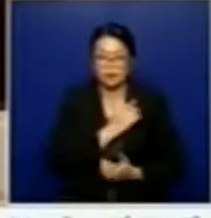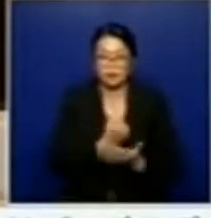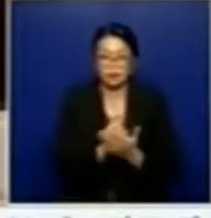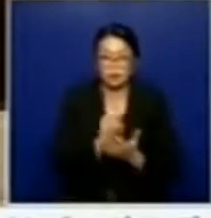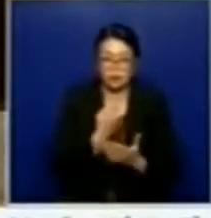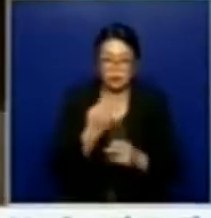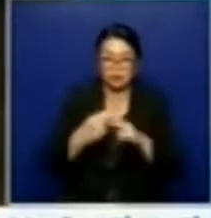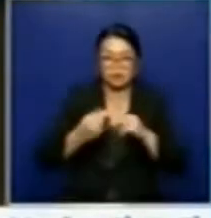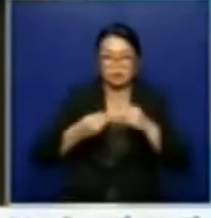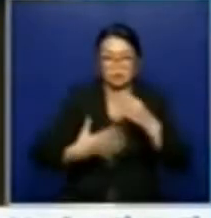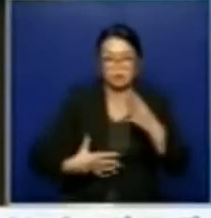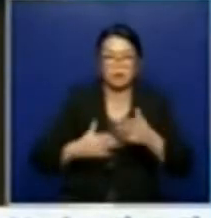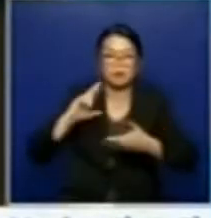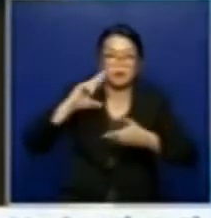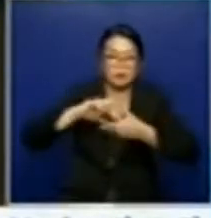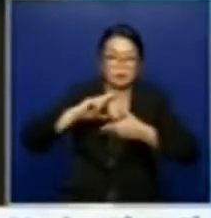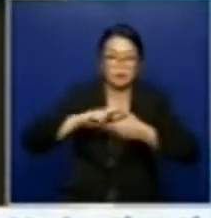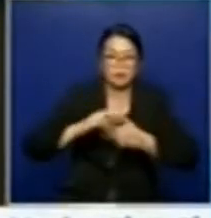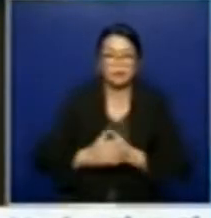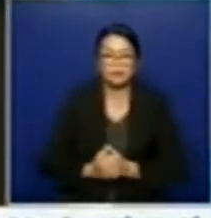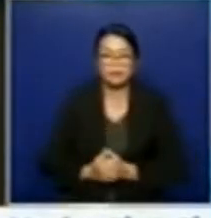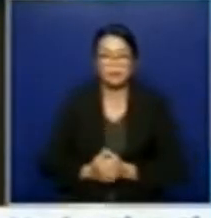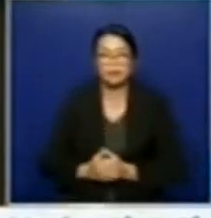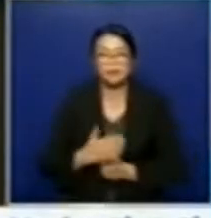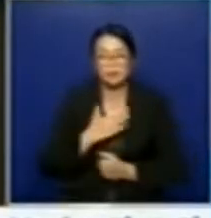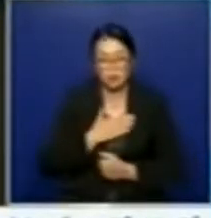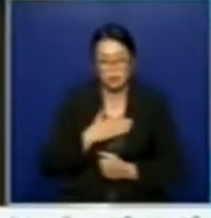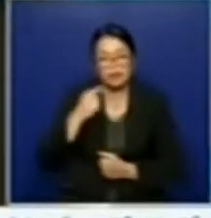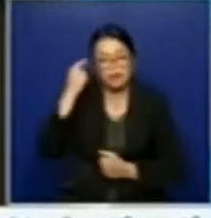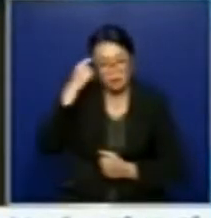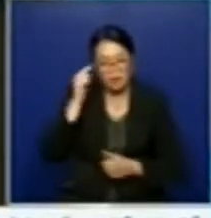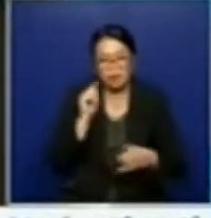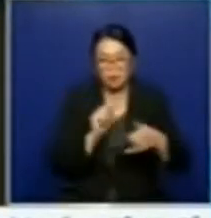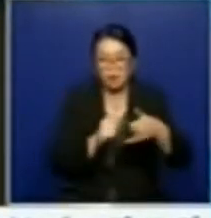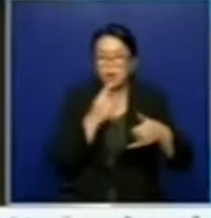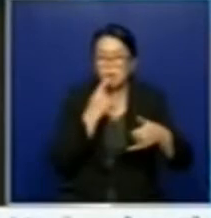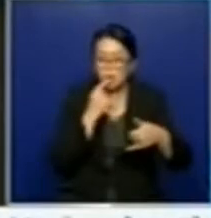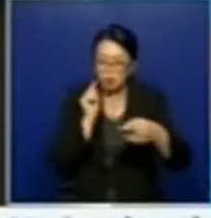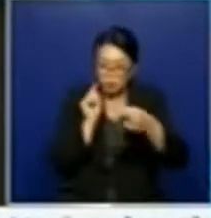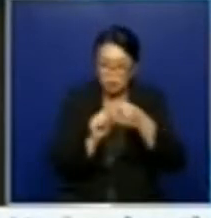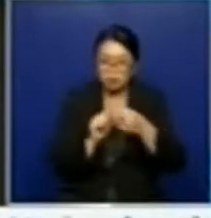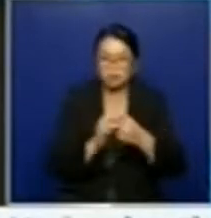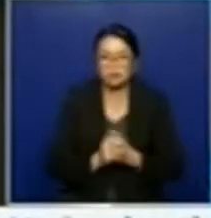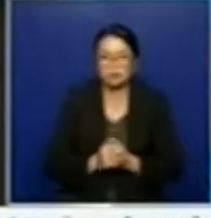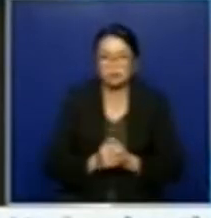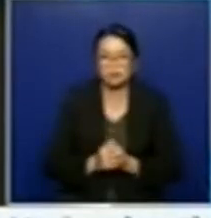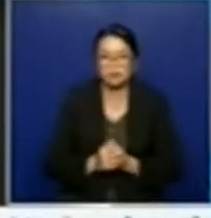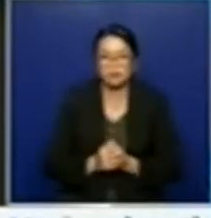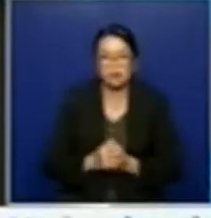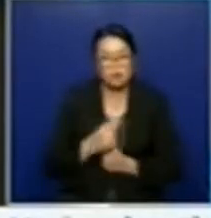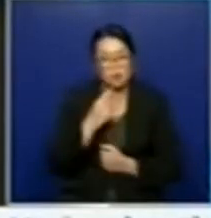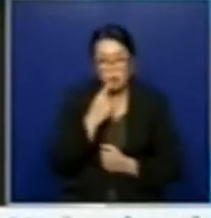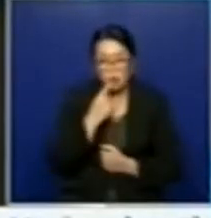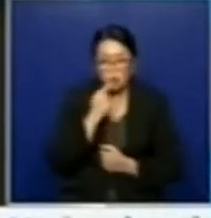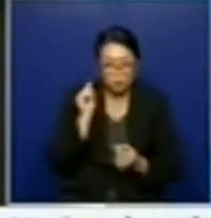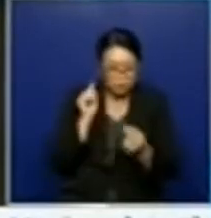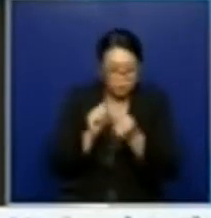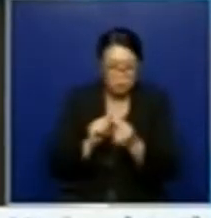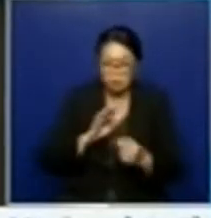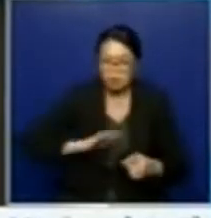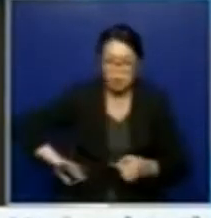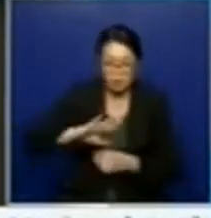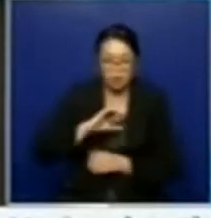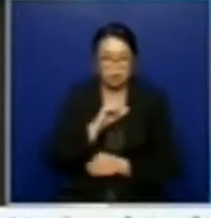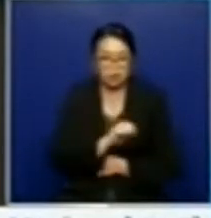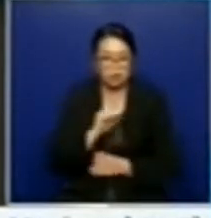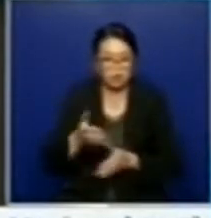ฎรบัญชีรายชื่อพลังประชารัฐผมคิดว่าผู้อภิปรายก็พูดจาเสียดสีมาถึงพาดพิงถึงพวกเราซึ่งเป็นส.ส.